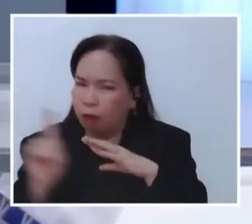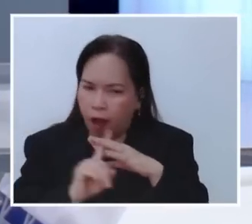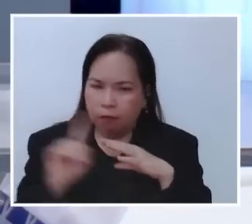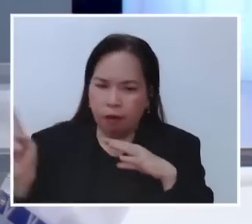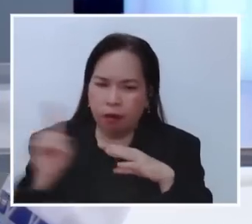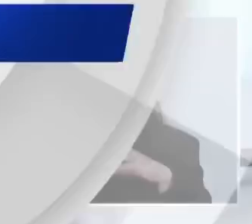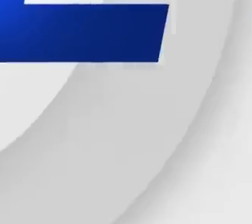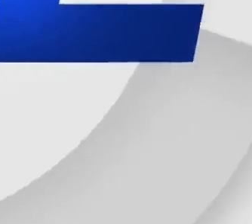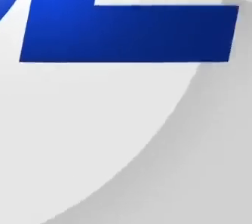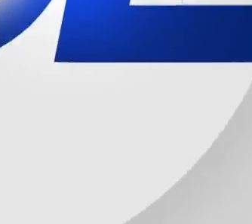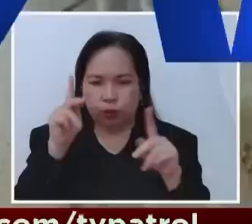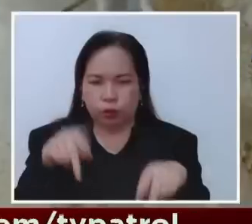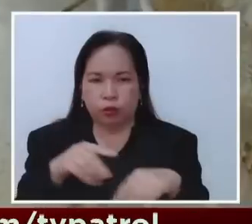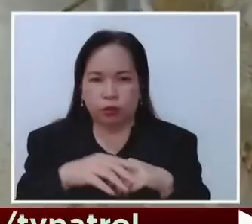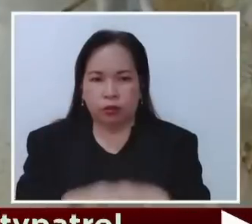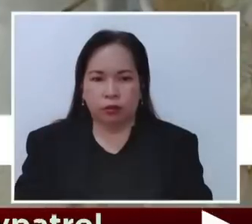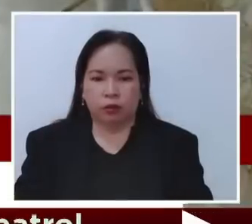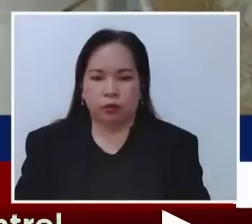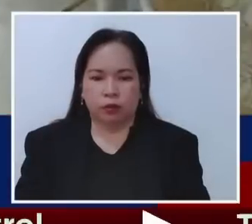Pawa.